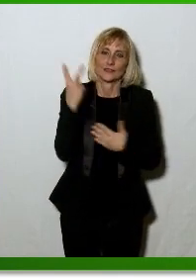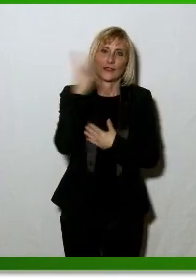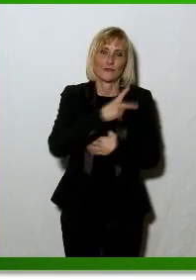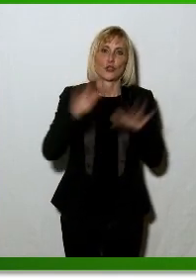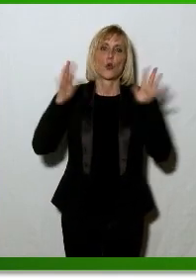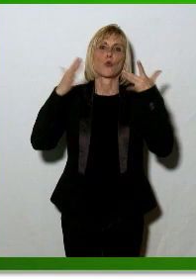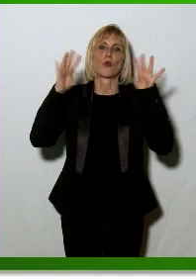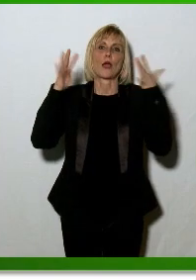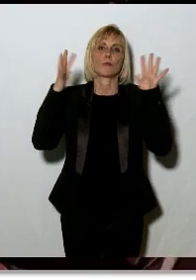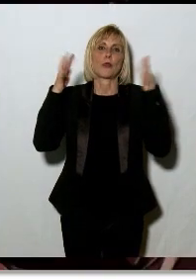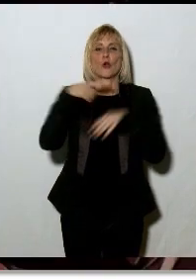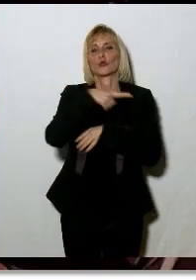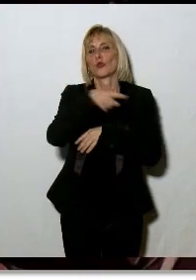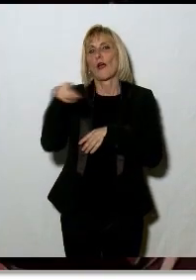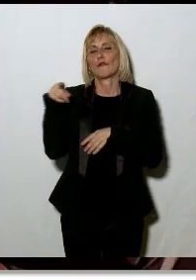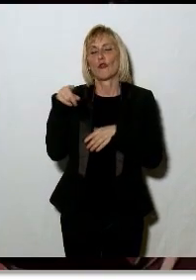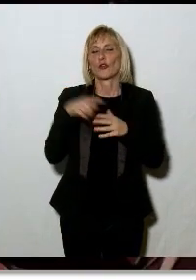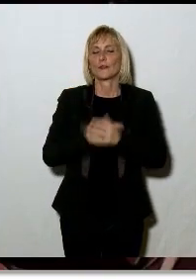tutti